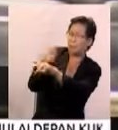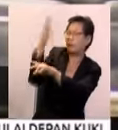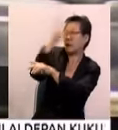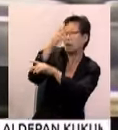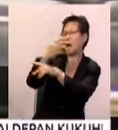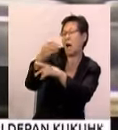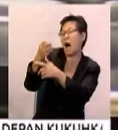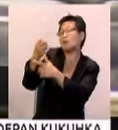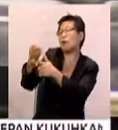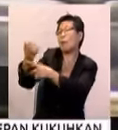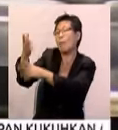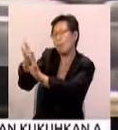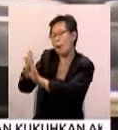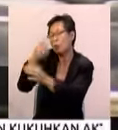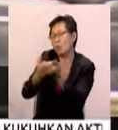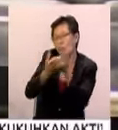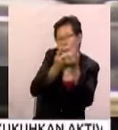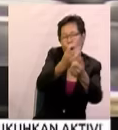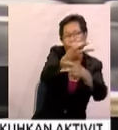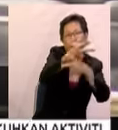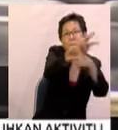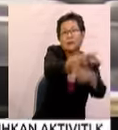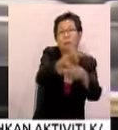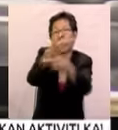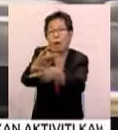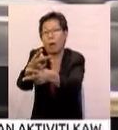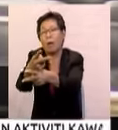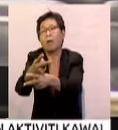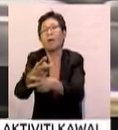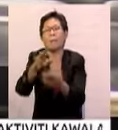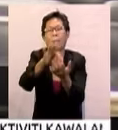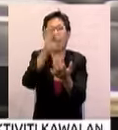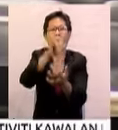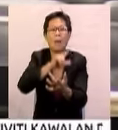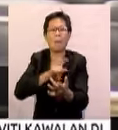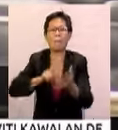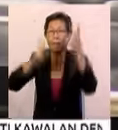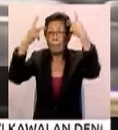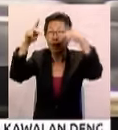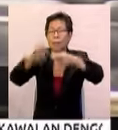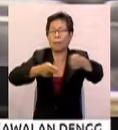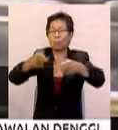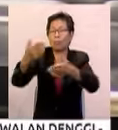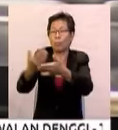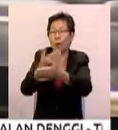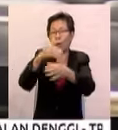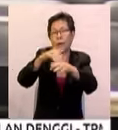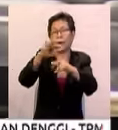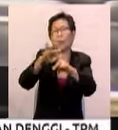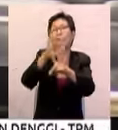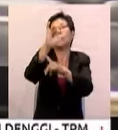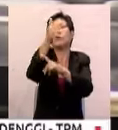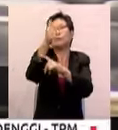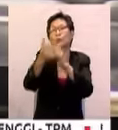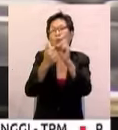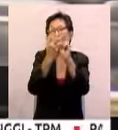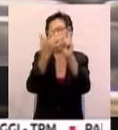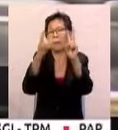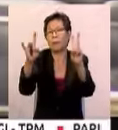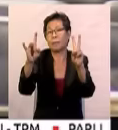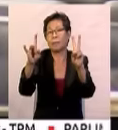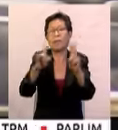institusi kewangan bagi membiayai pinjaman sara hidup. Menerusi pelantikan Lembaga Pengarah dan Pengurusan Baharu pada Oktober 2018 lalu,